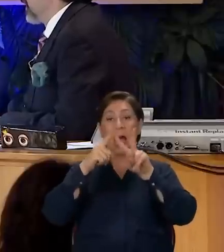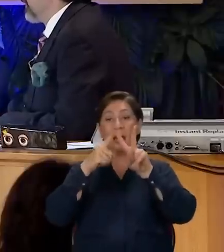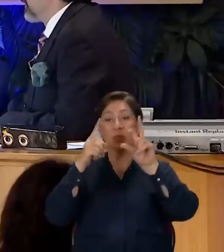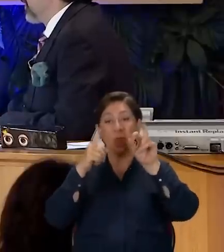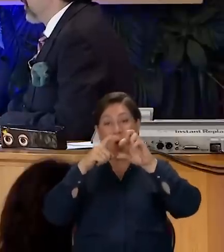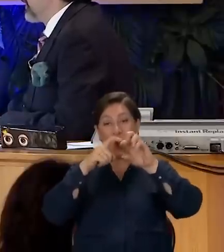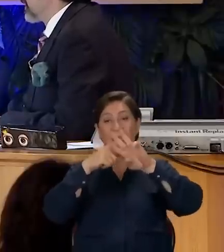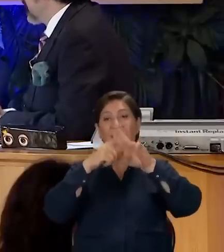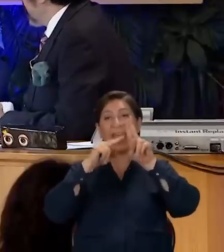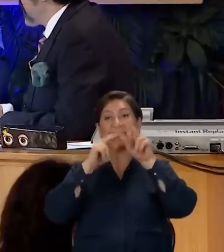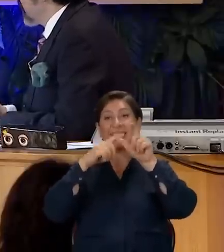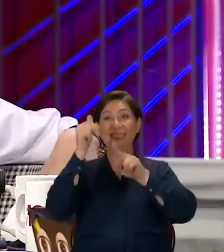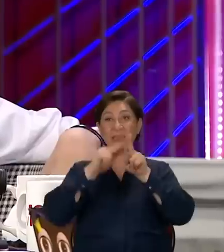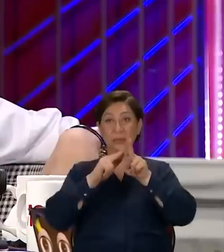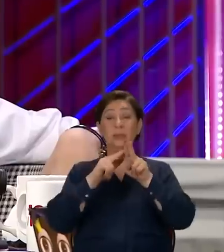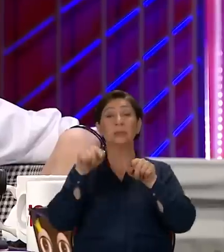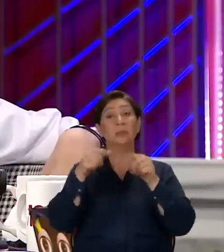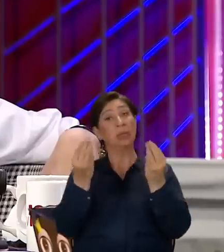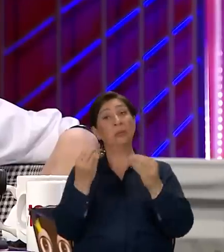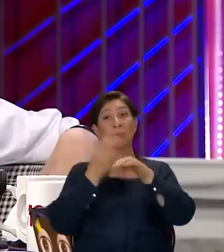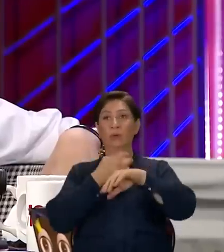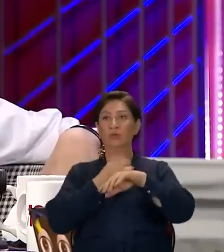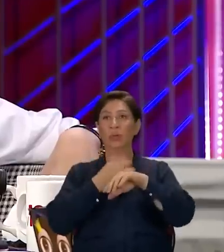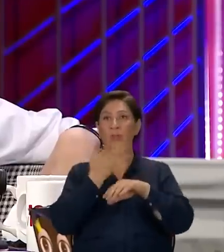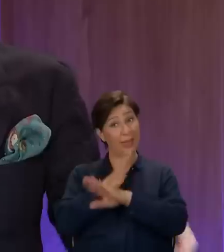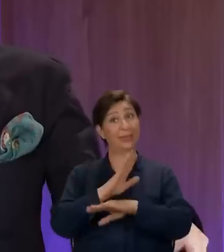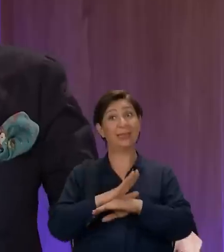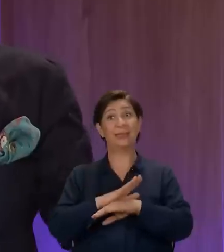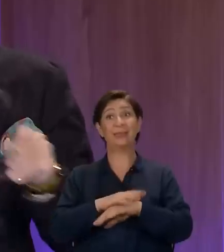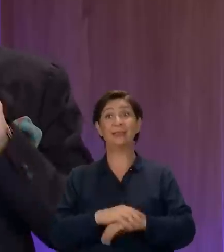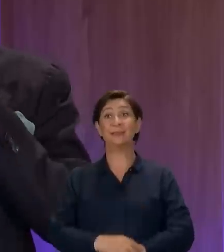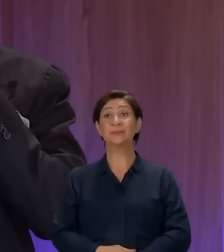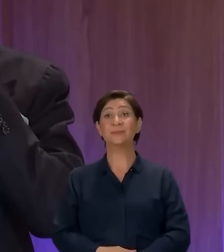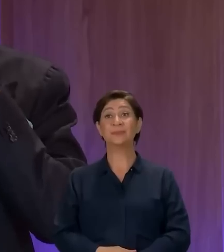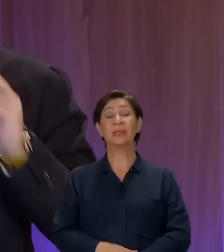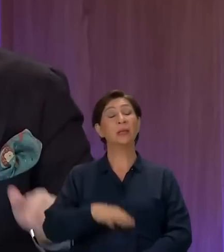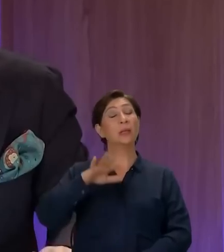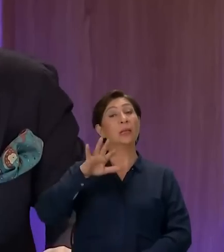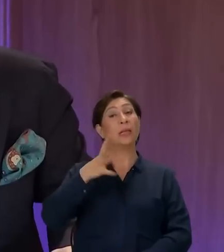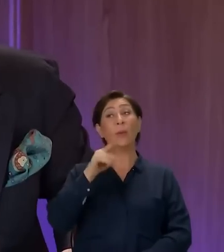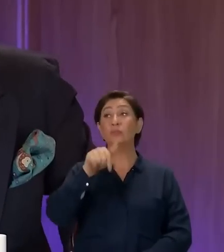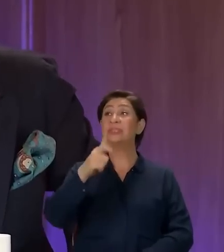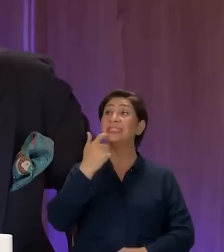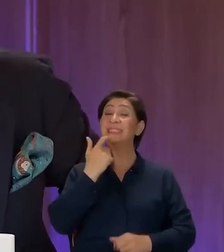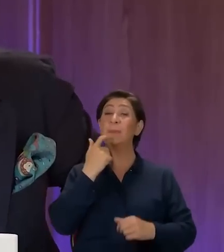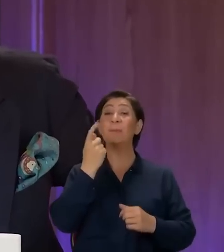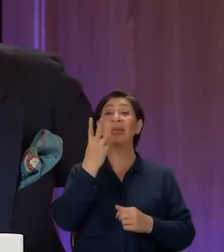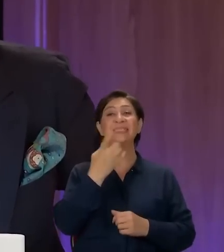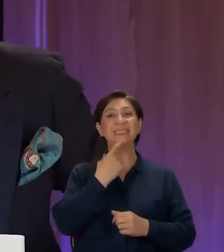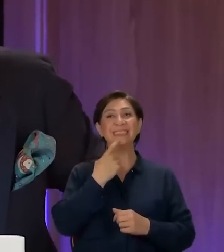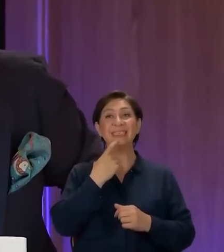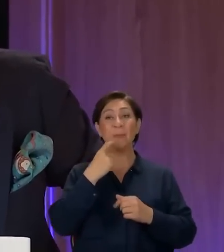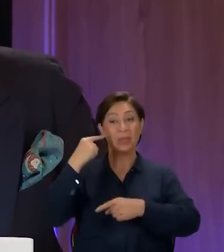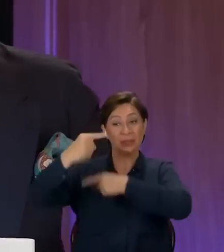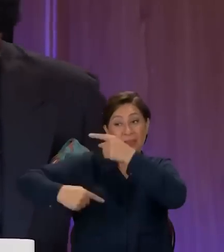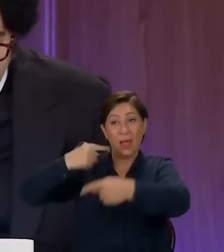Anoreksik. Evet, öyleydik ama iyisin, gayet iyisin şu anda. Şu an bayağı besliyim yani. Bu galiba bu senenin ya birkaç sene sürecek bir